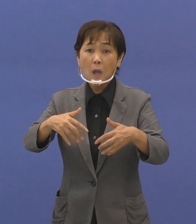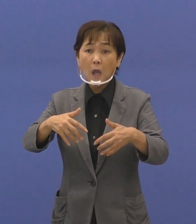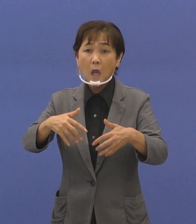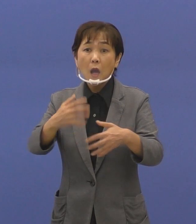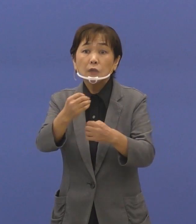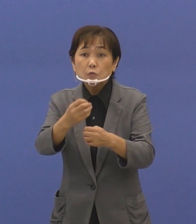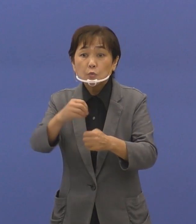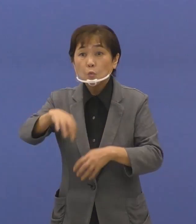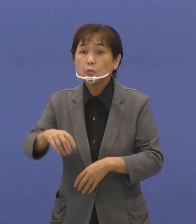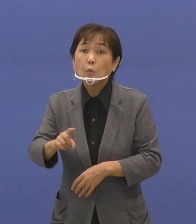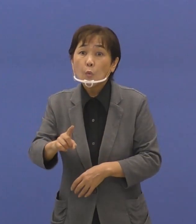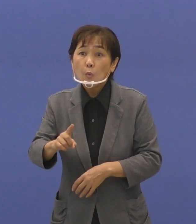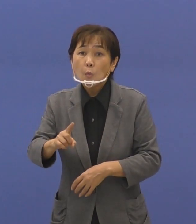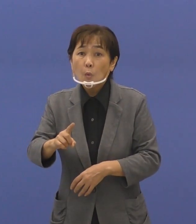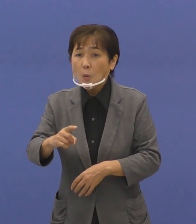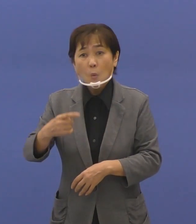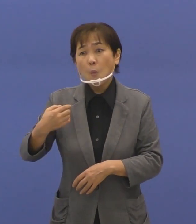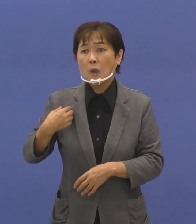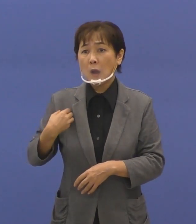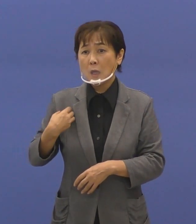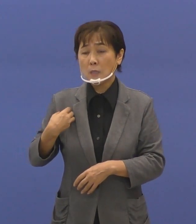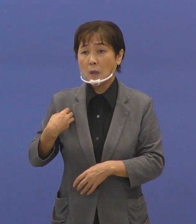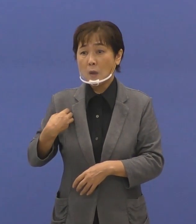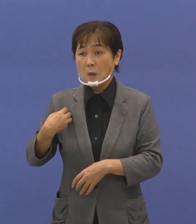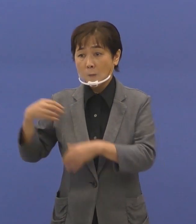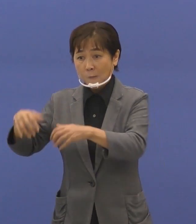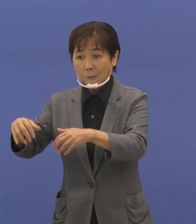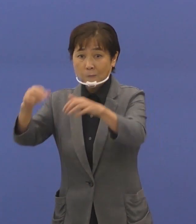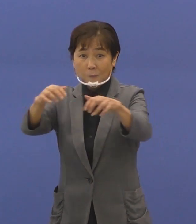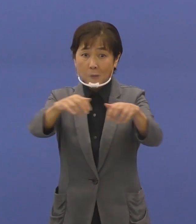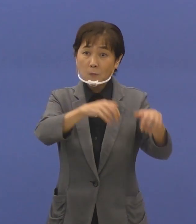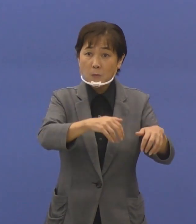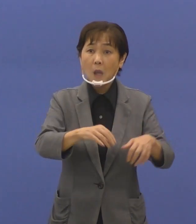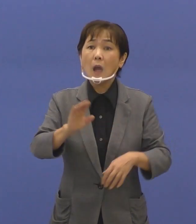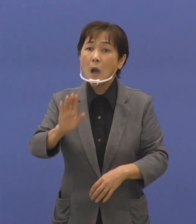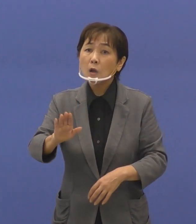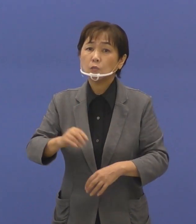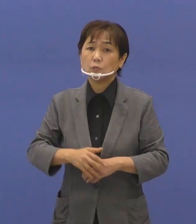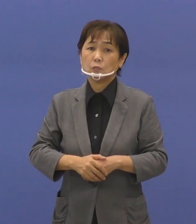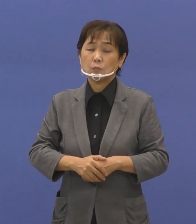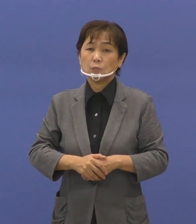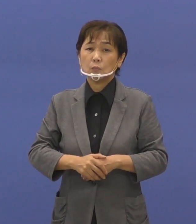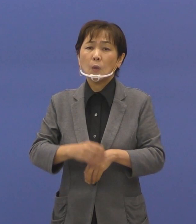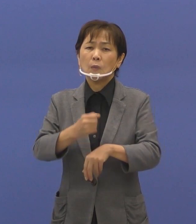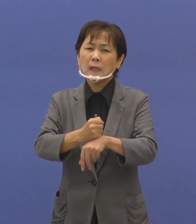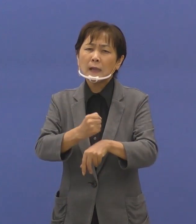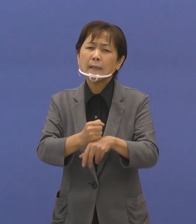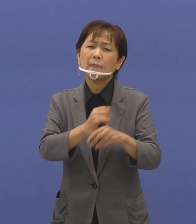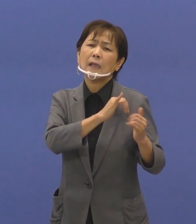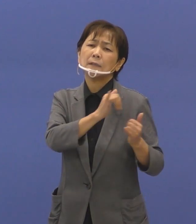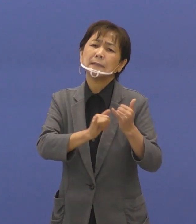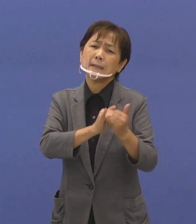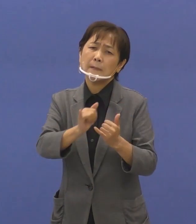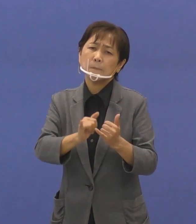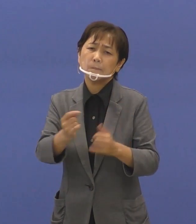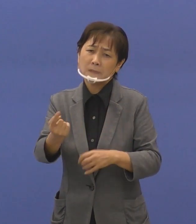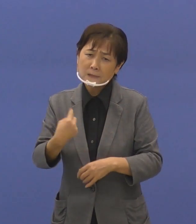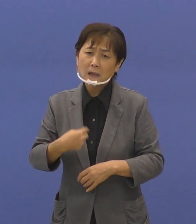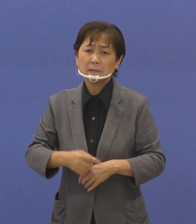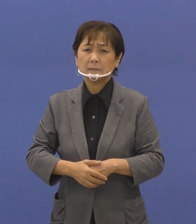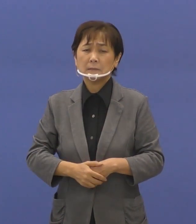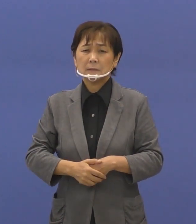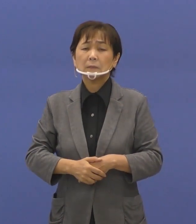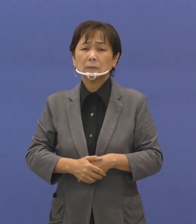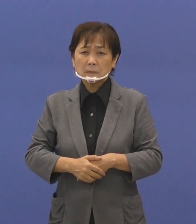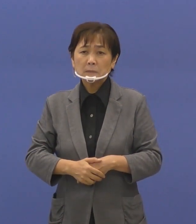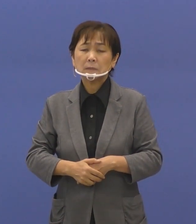ないような時代になってきていますので、やはりこの今まで以上のこの